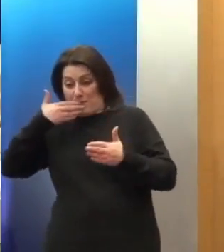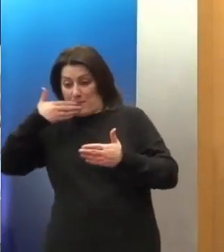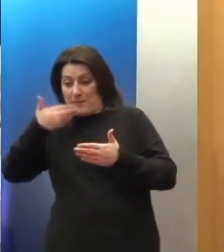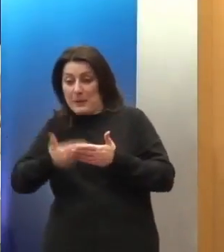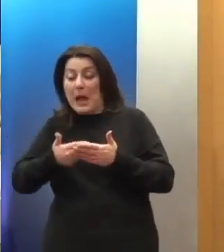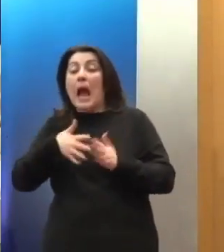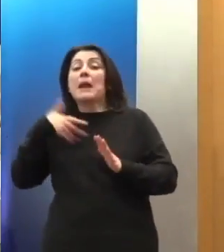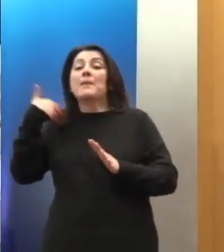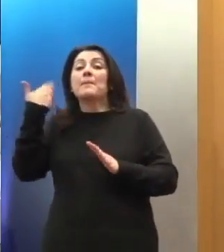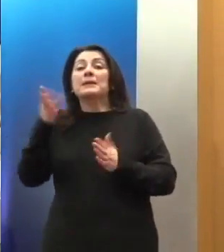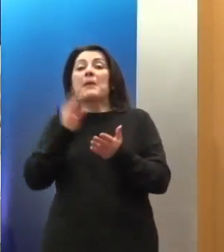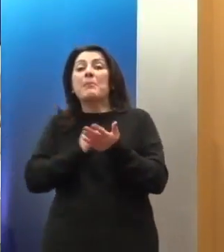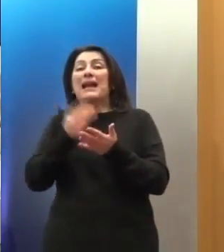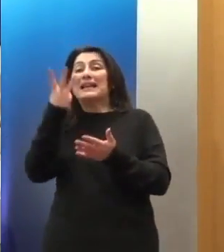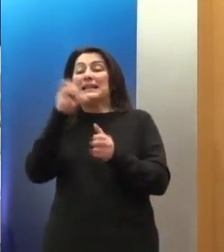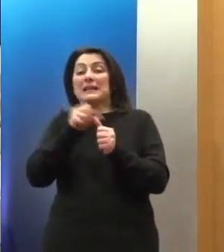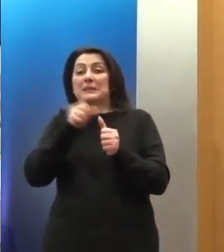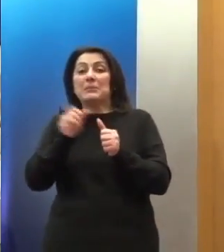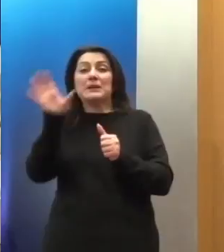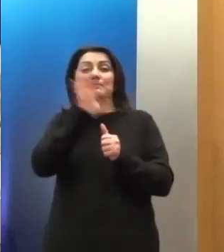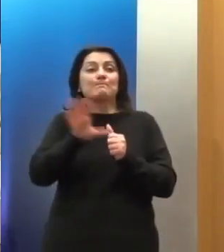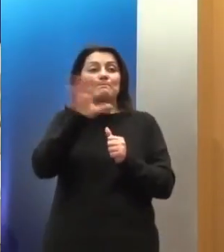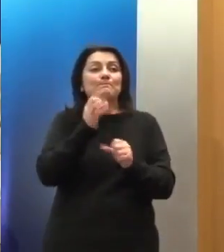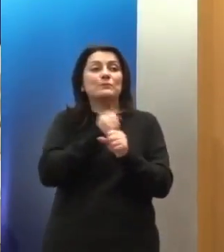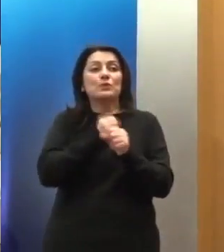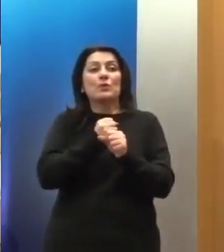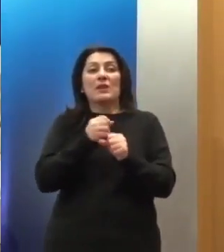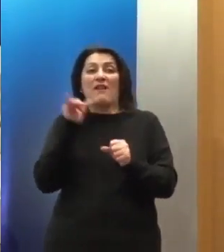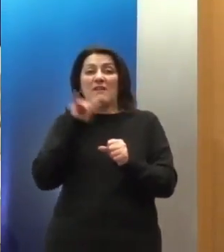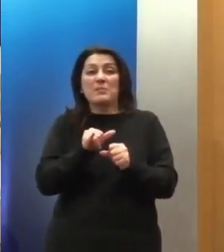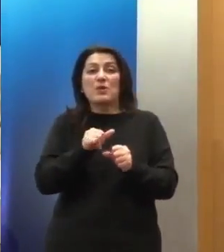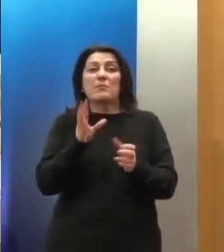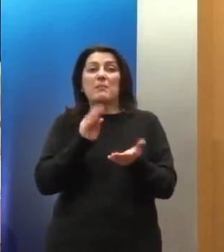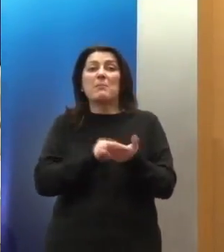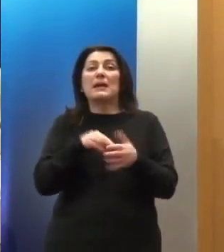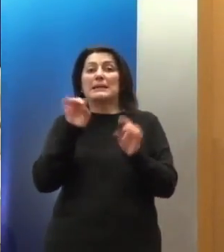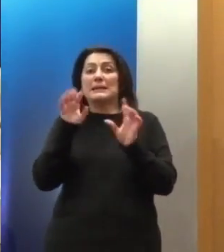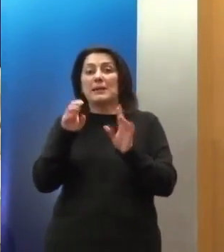δεν έχει βρει μια θέση σταθερή εργασίας, επαναλαμβάνεται.